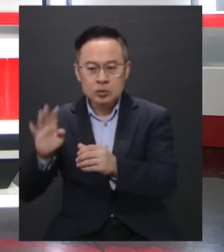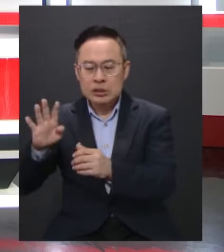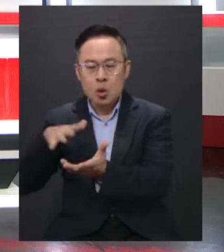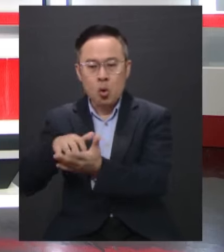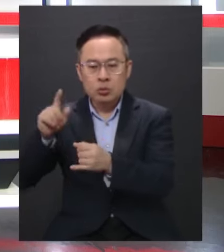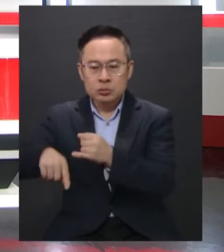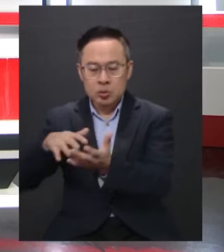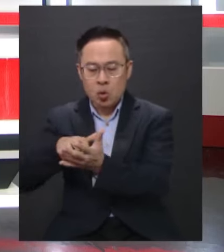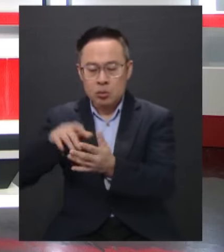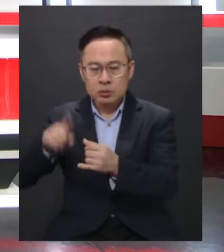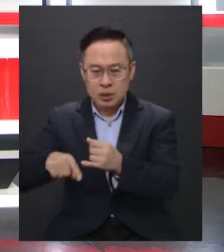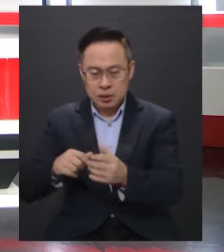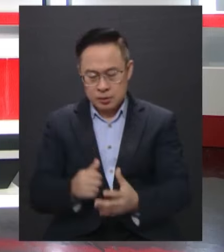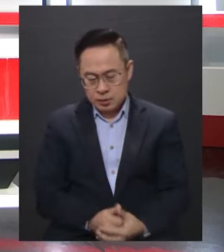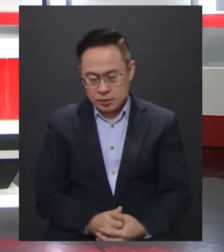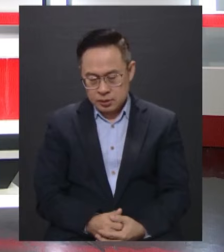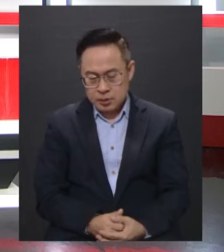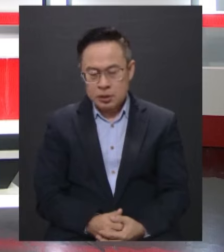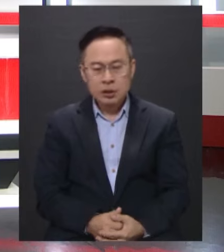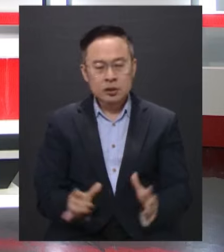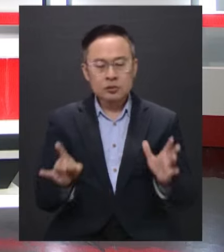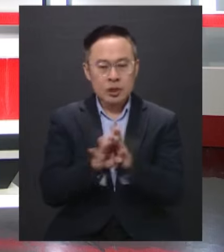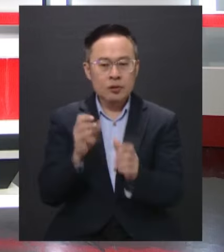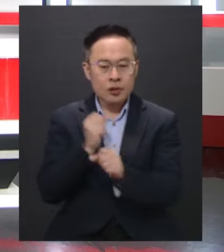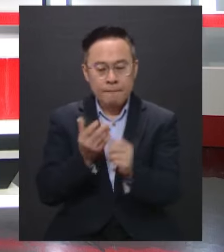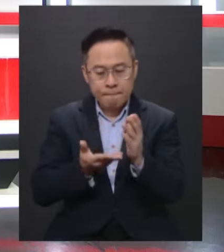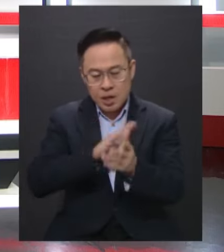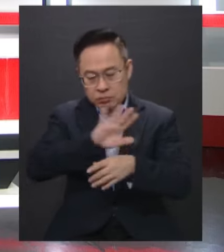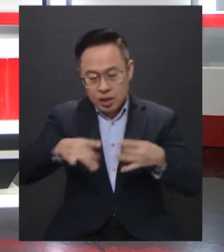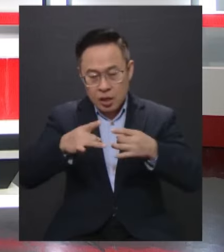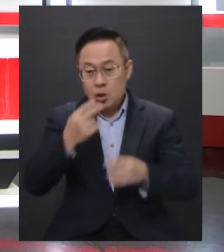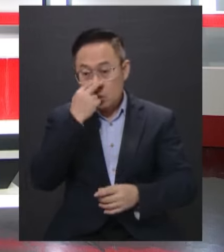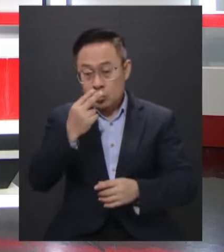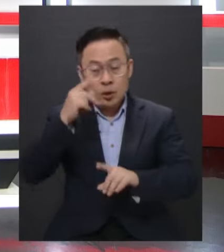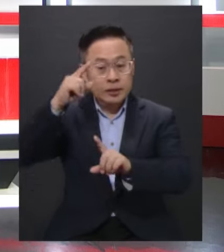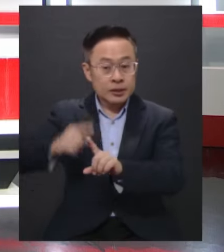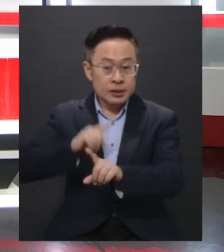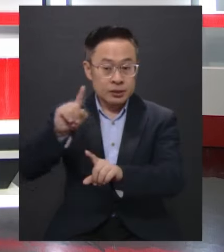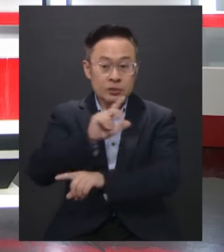ราก็ถือว่าโชว์ฟอร์มได้ดีก็ยอดเยี่ยมนะ30มกราคมจดกันเอาไว้นะคะสำหรับการ